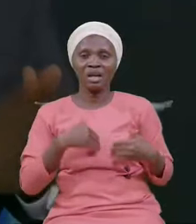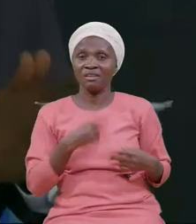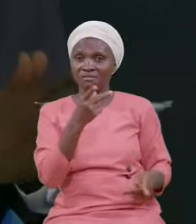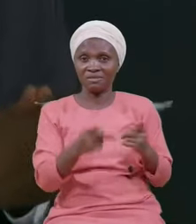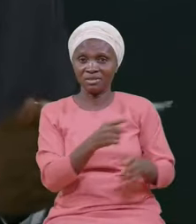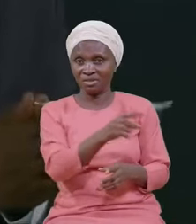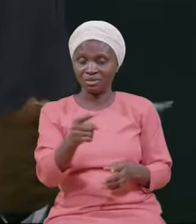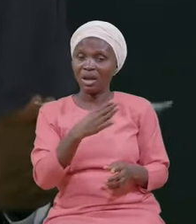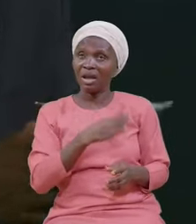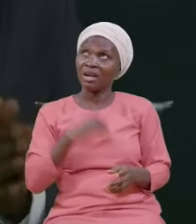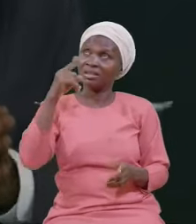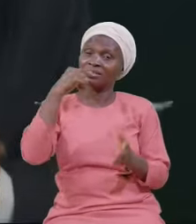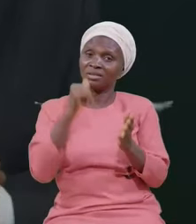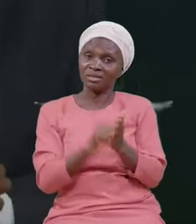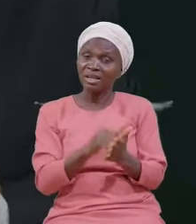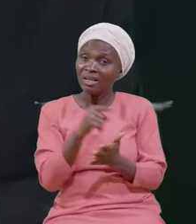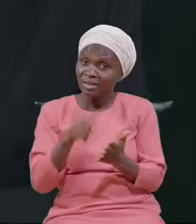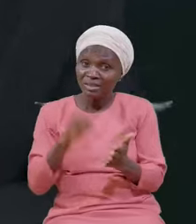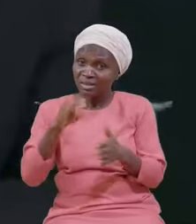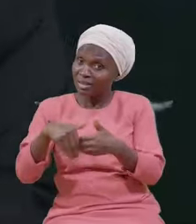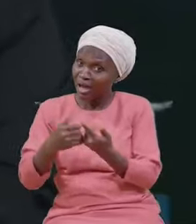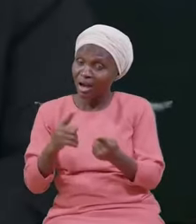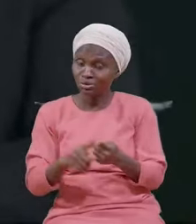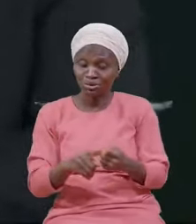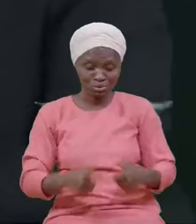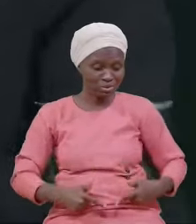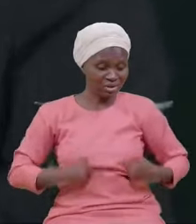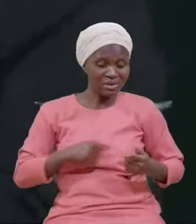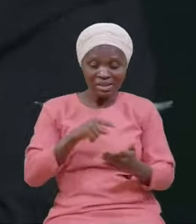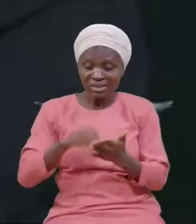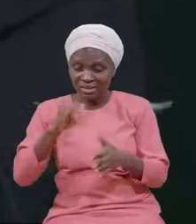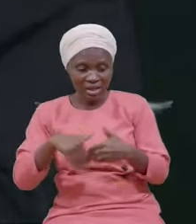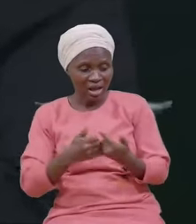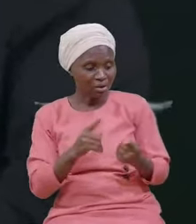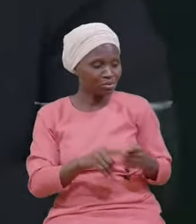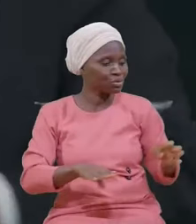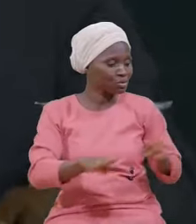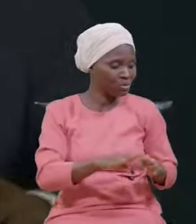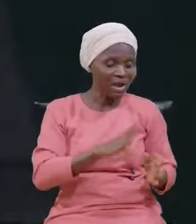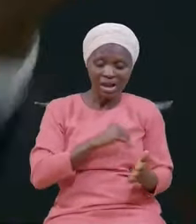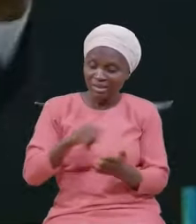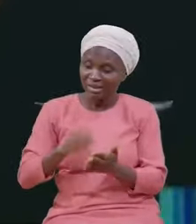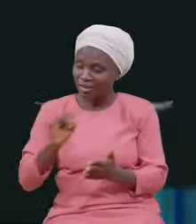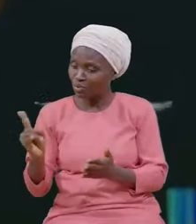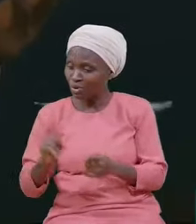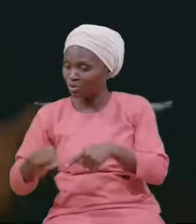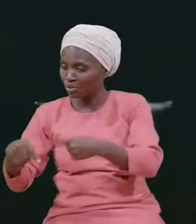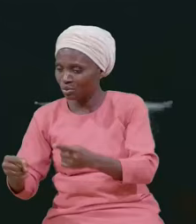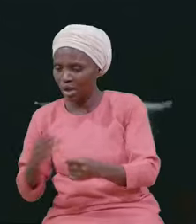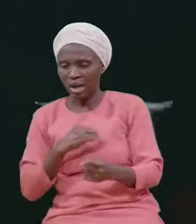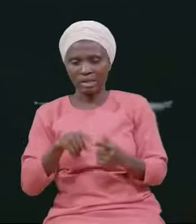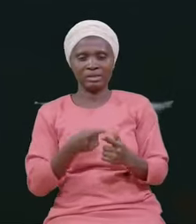Et si le Seigneur t'a visité pour dire, ah, voici comment il faut vivre, voici comment il faut agir, voici là il faut aller. Et maintenant,